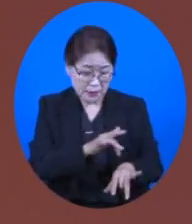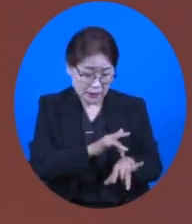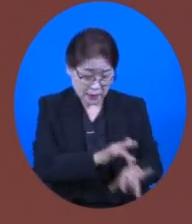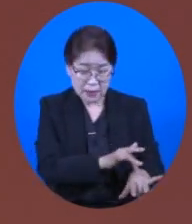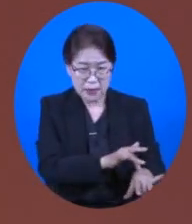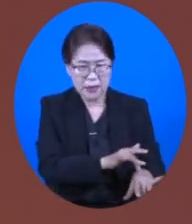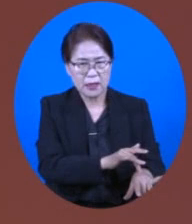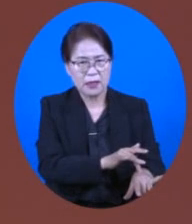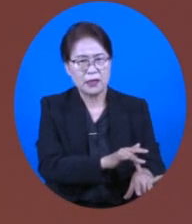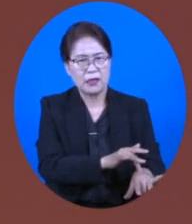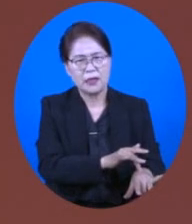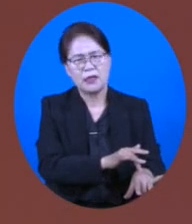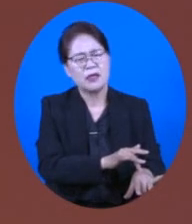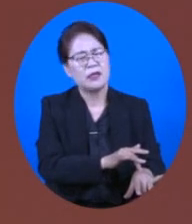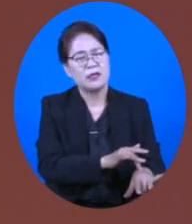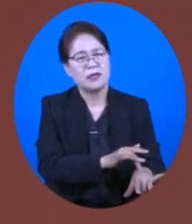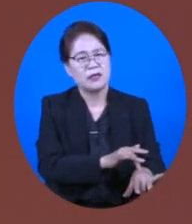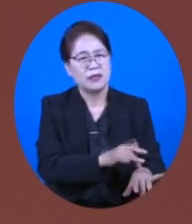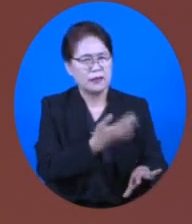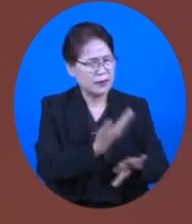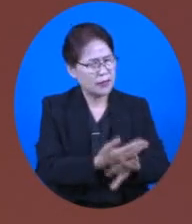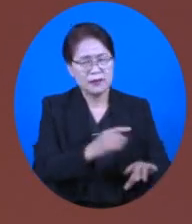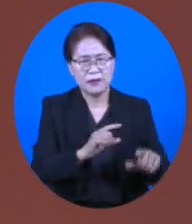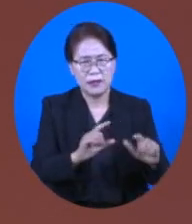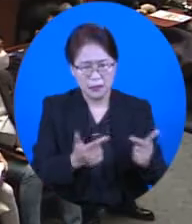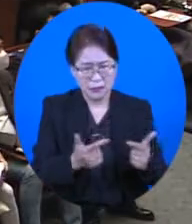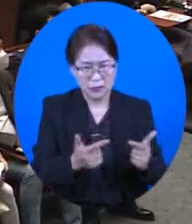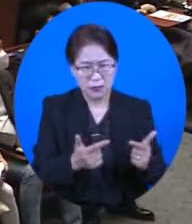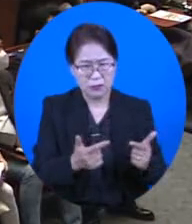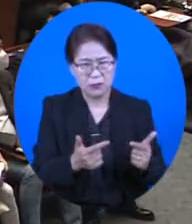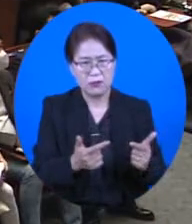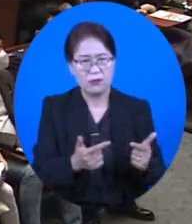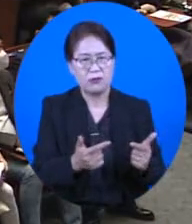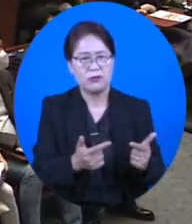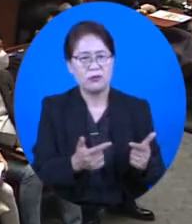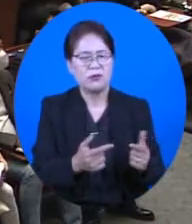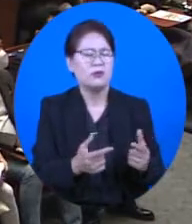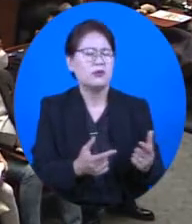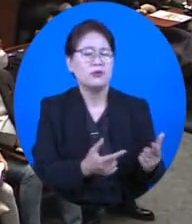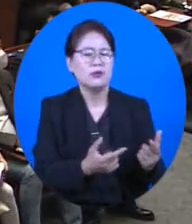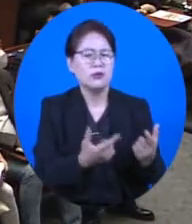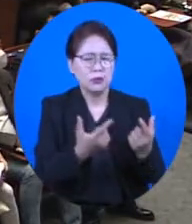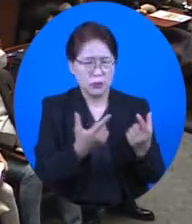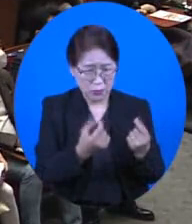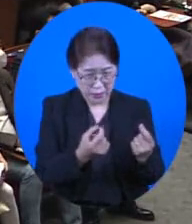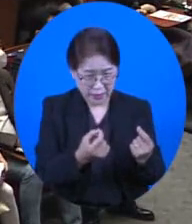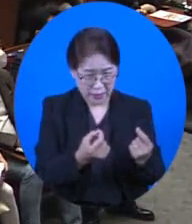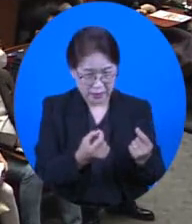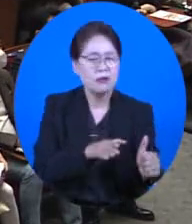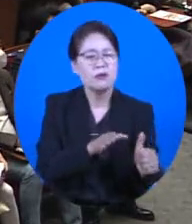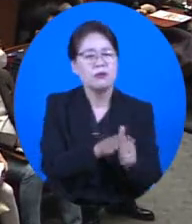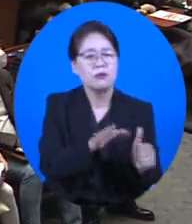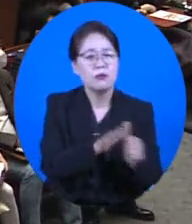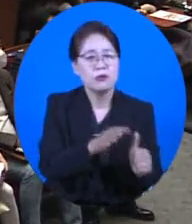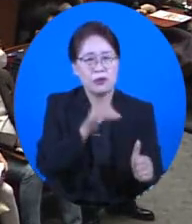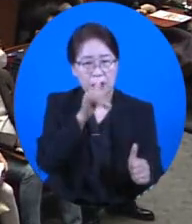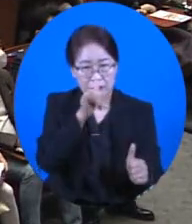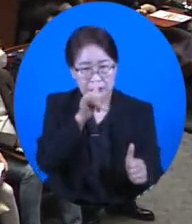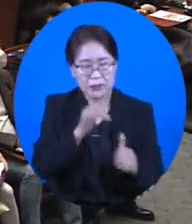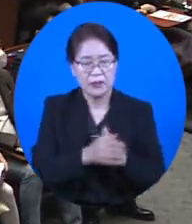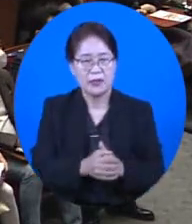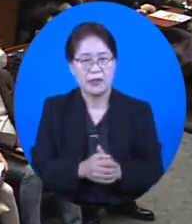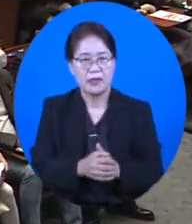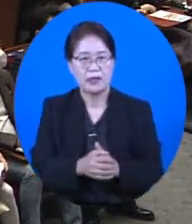마귀는 다른 존재가 아니고 어때요? 여러분 동일한 존재로 볼 수가 있는 거예요. 그래서